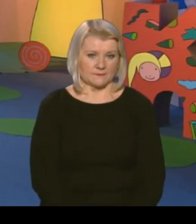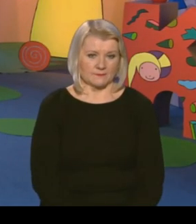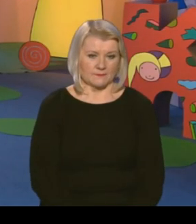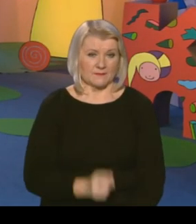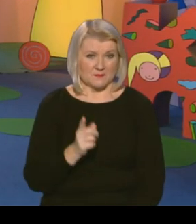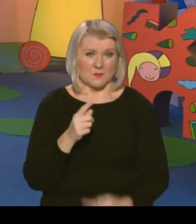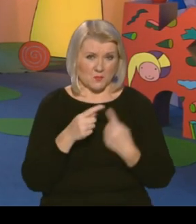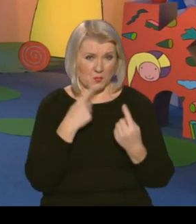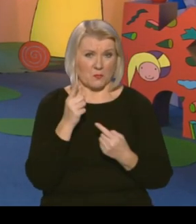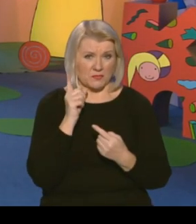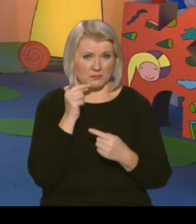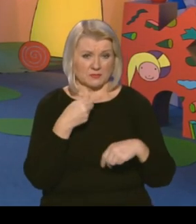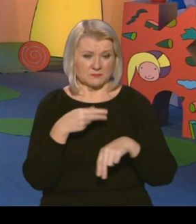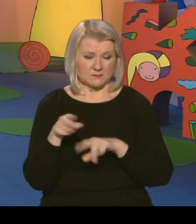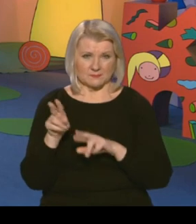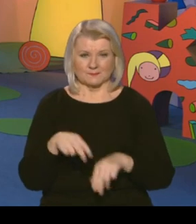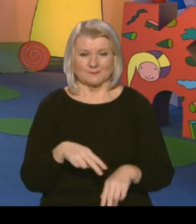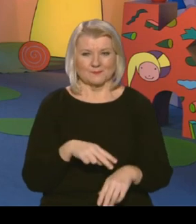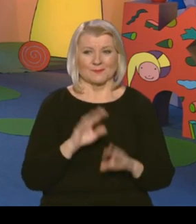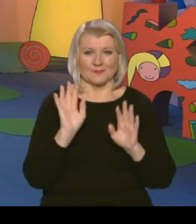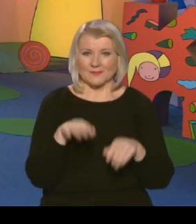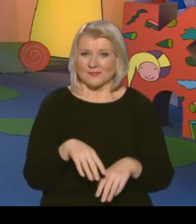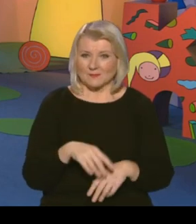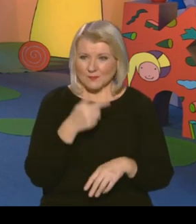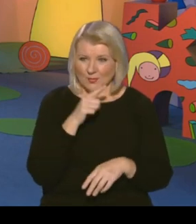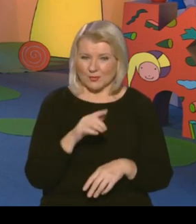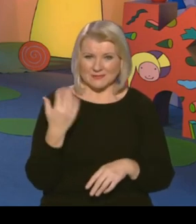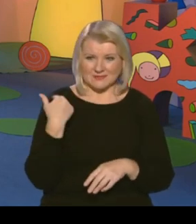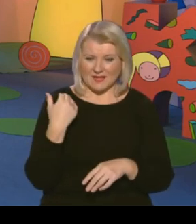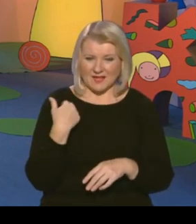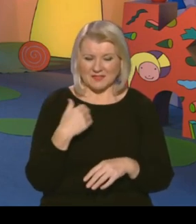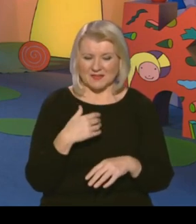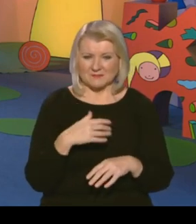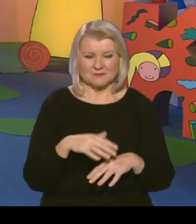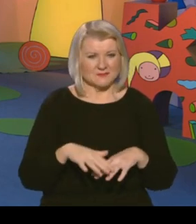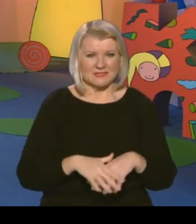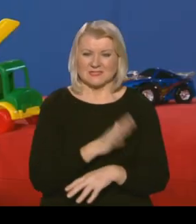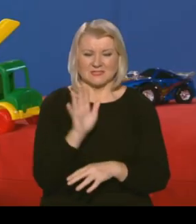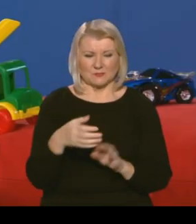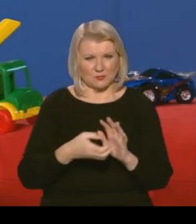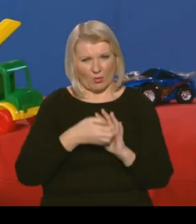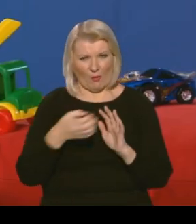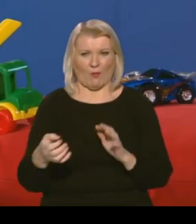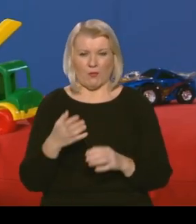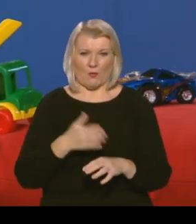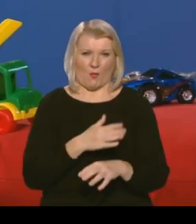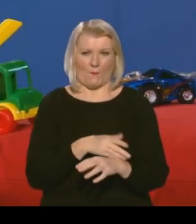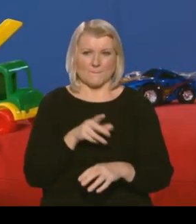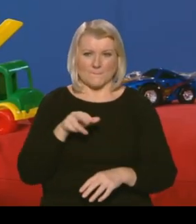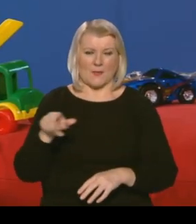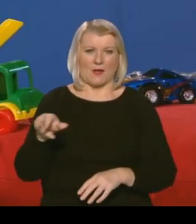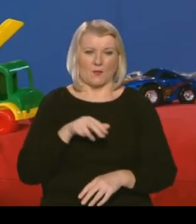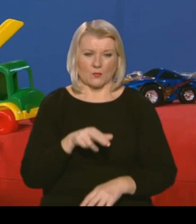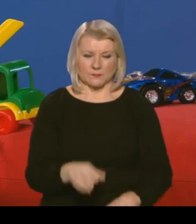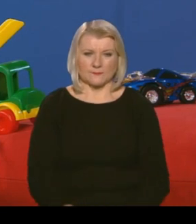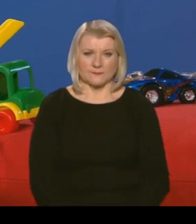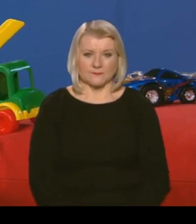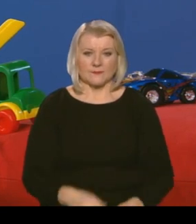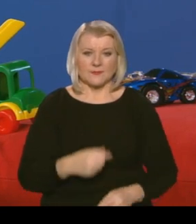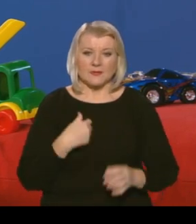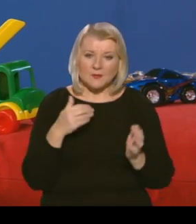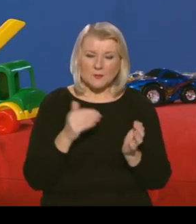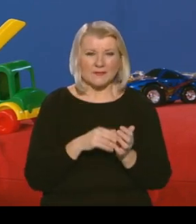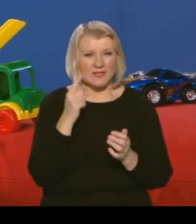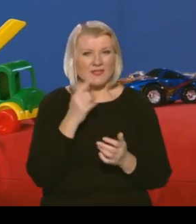hned? Takhle, jak tě bolí záda, to vypadá, že za hodně dlouho. To by mě zajímalo, jak to